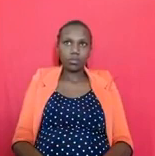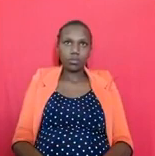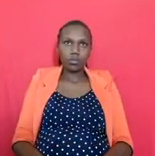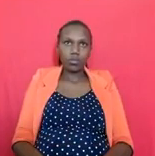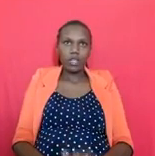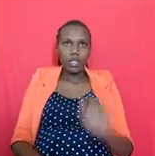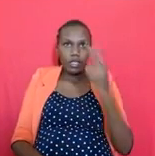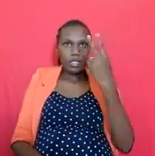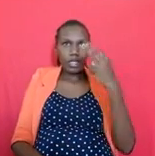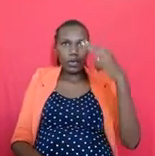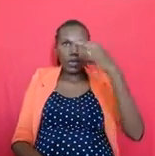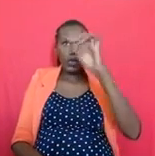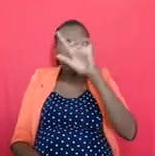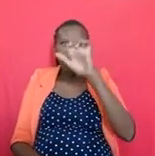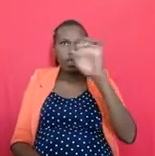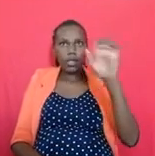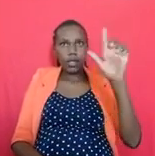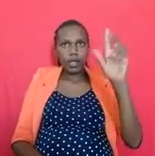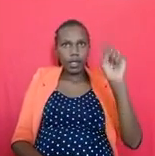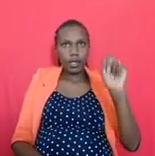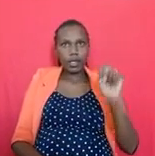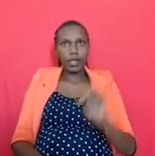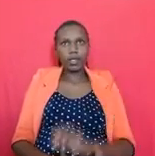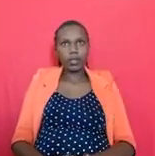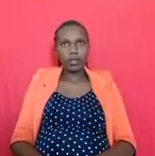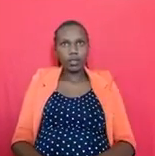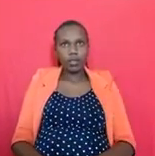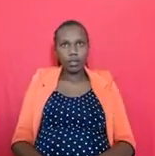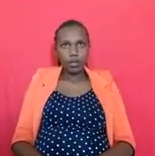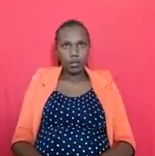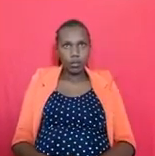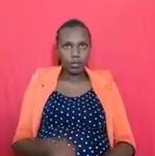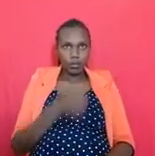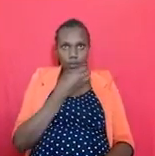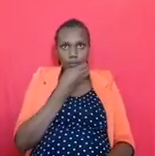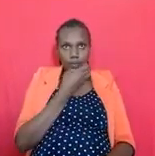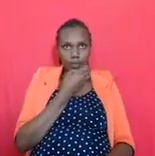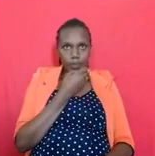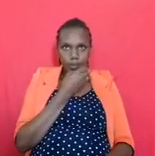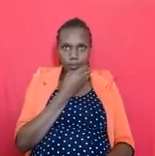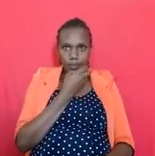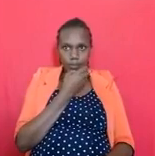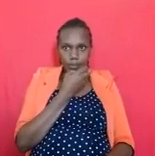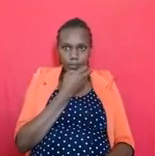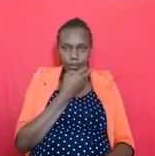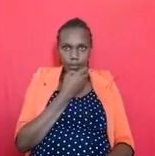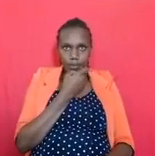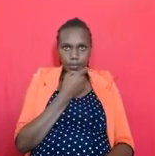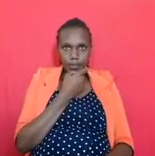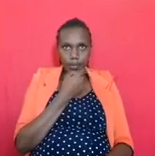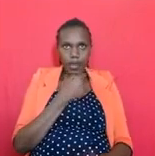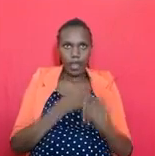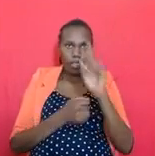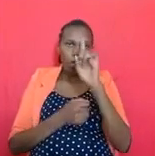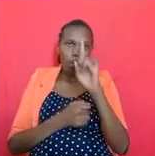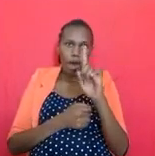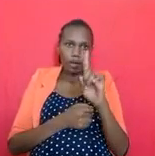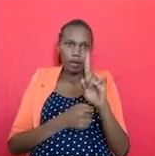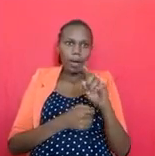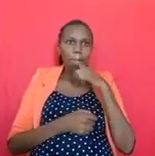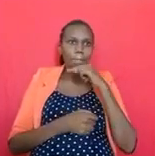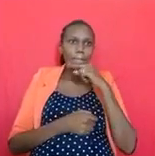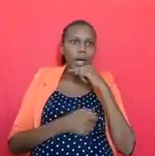Na wakeli ni Helen Mbugwa. Eitha wadike Ruben